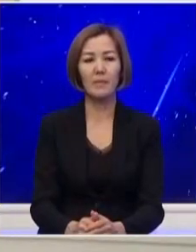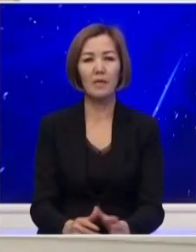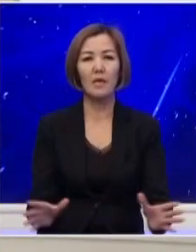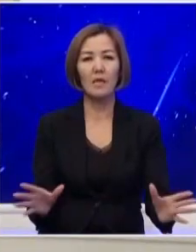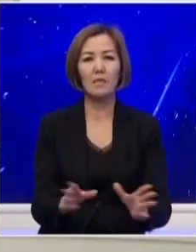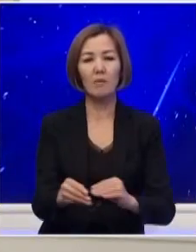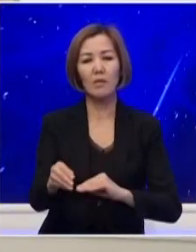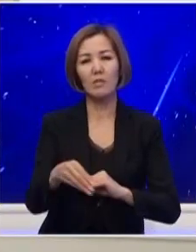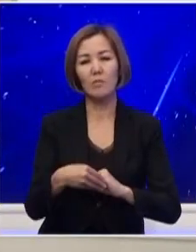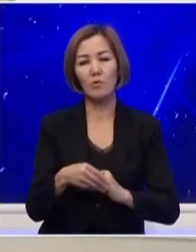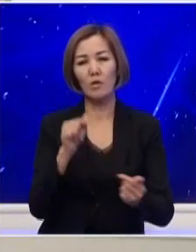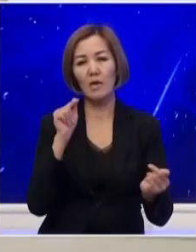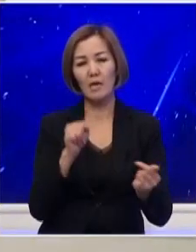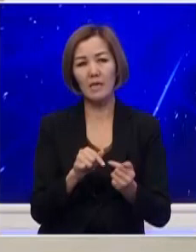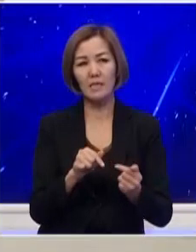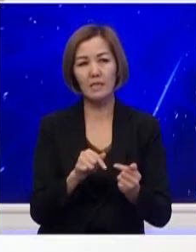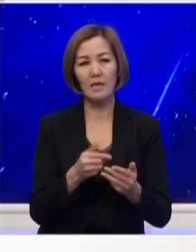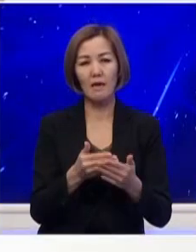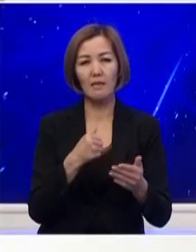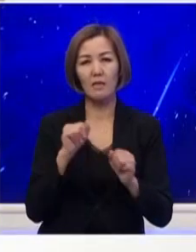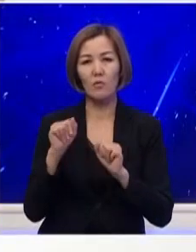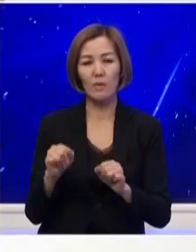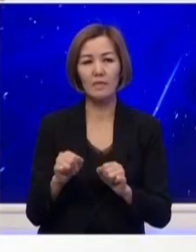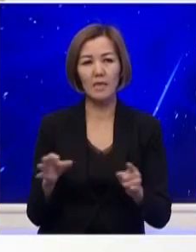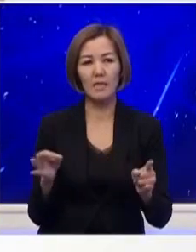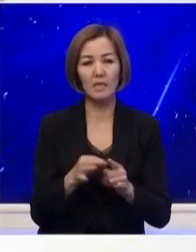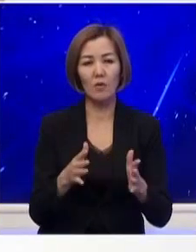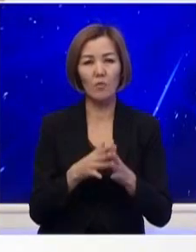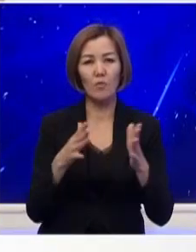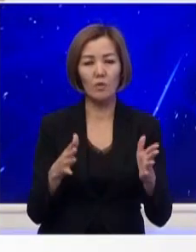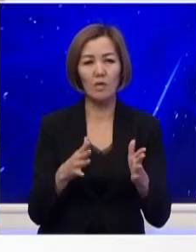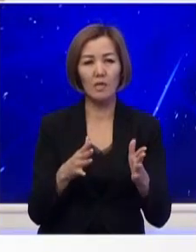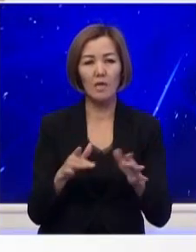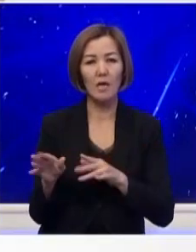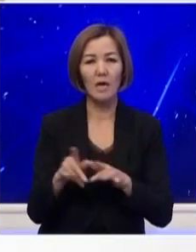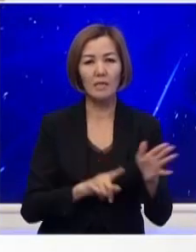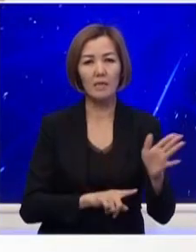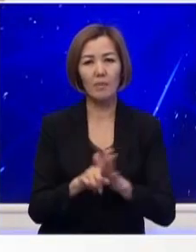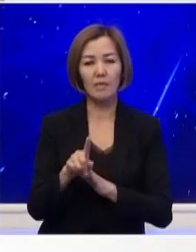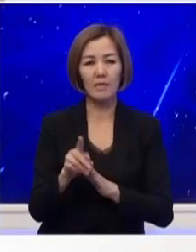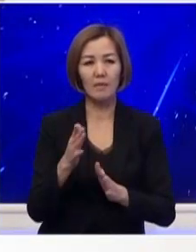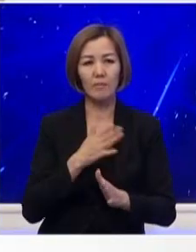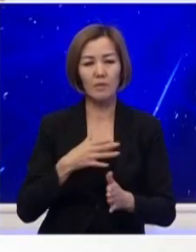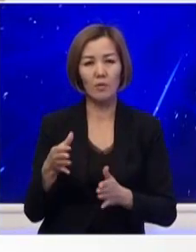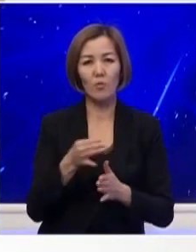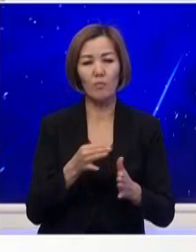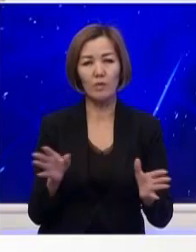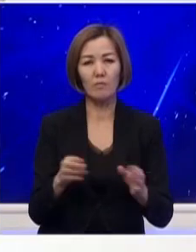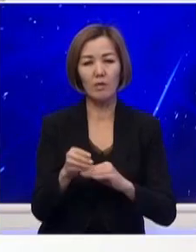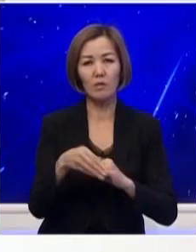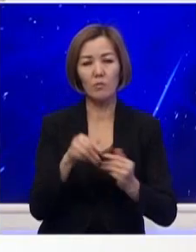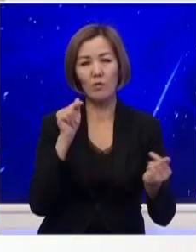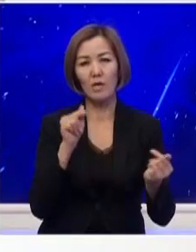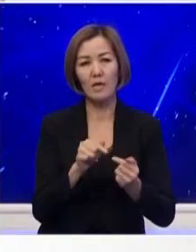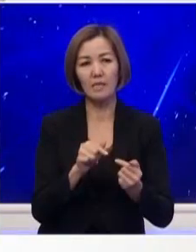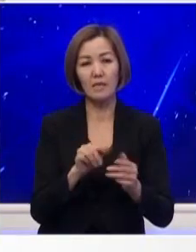Сыбайлас жемқорлықтың алдын алу шараларын жүргізу мақсатында кен ауқымды акция іске қосылды. Біздің облыс азаматтарына сыбайлас жемқорлық